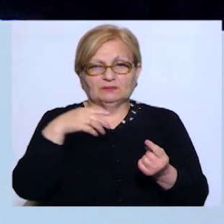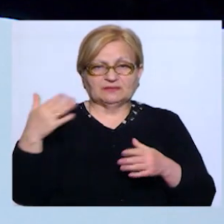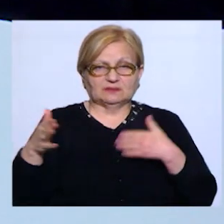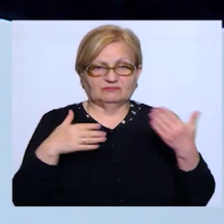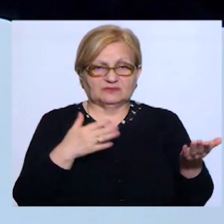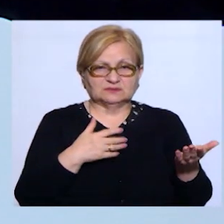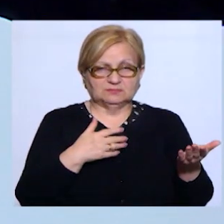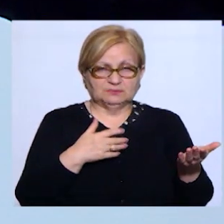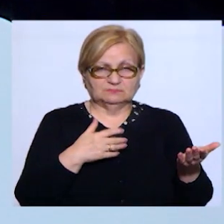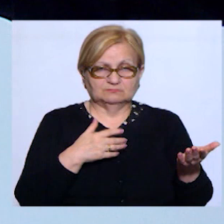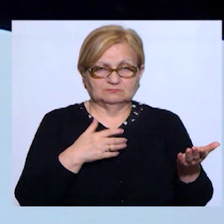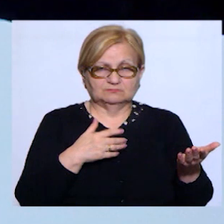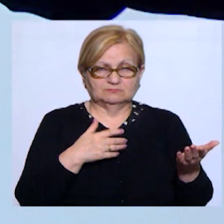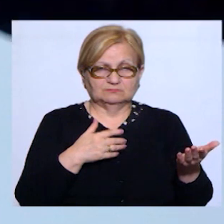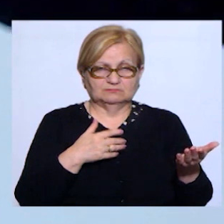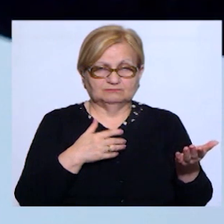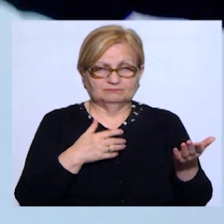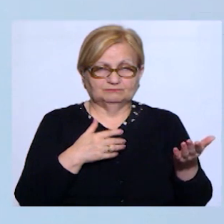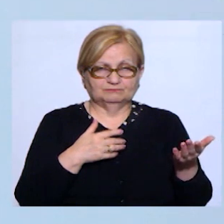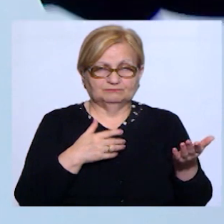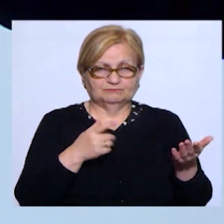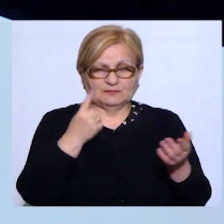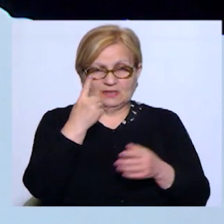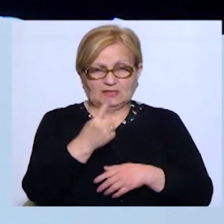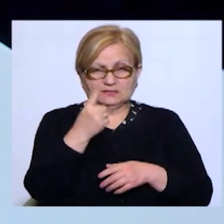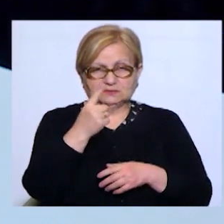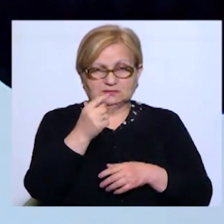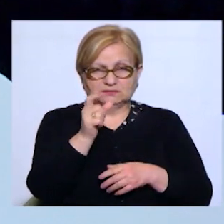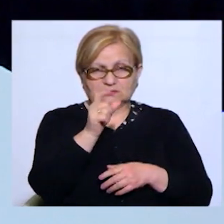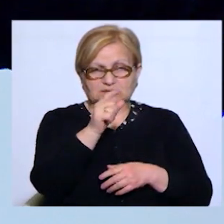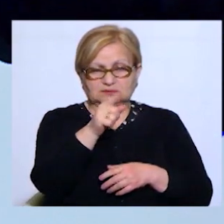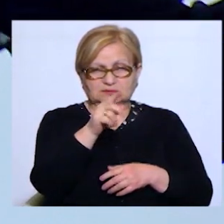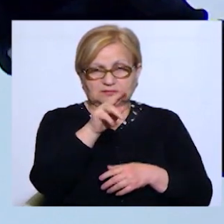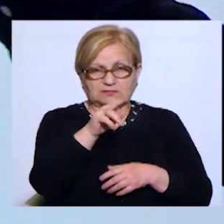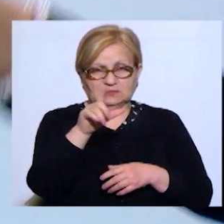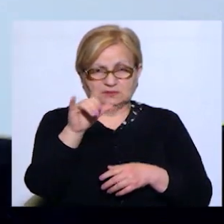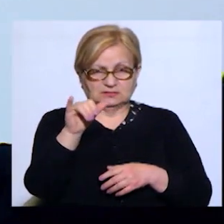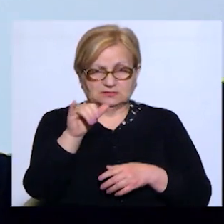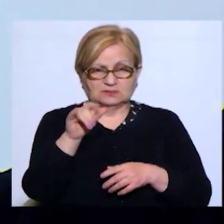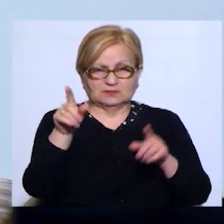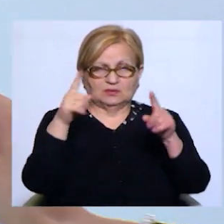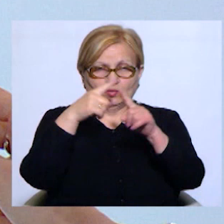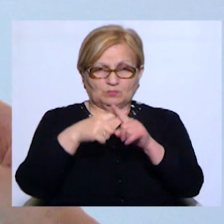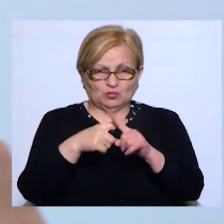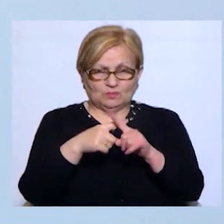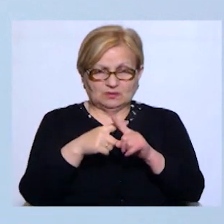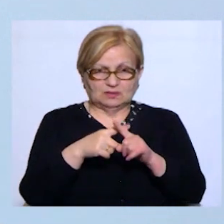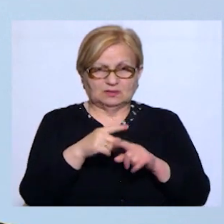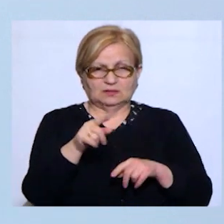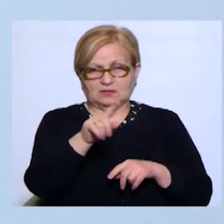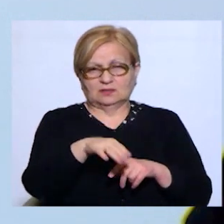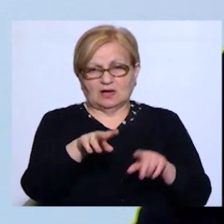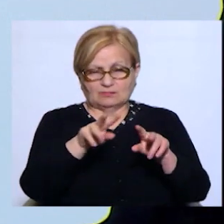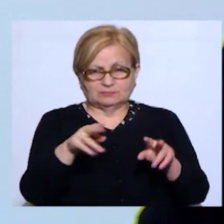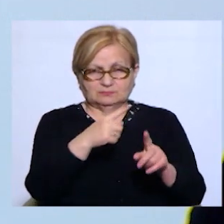დავაკვირდე, ნახეთ. ერთი ჯოხიან მონაკვეთს, ნახეთ, DY-ს რომ მივუმატო YC. ანუ